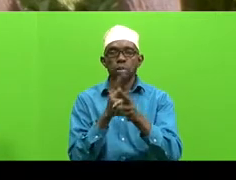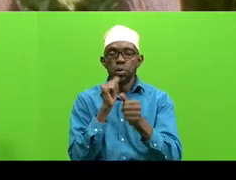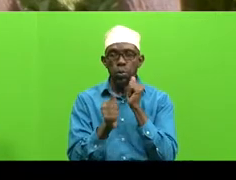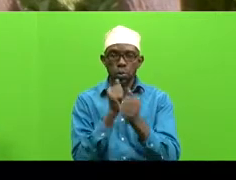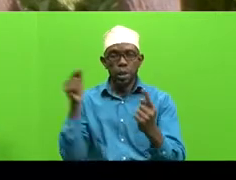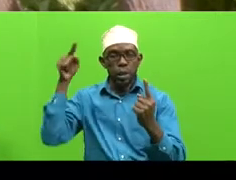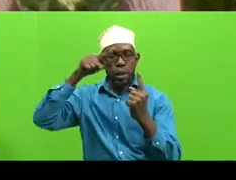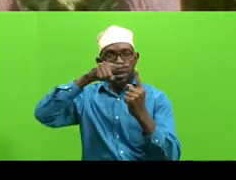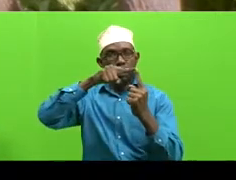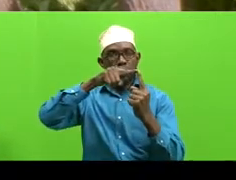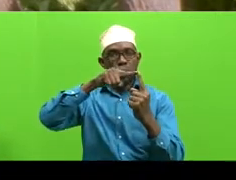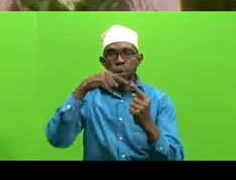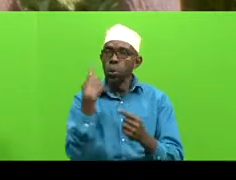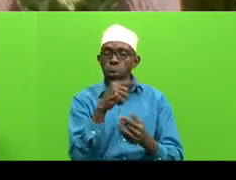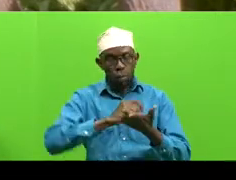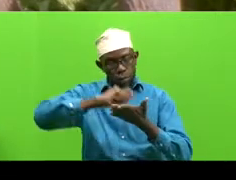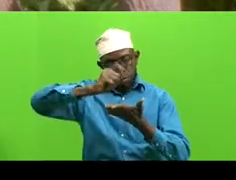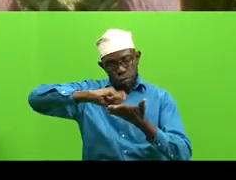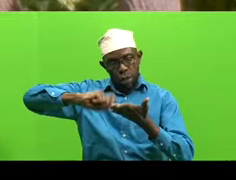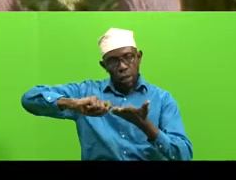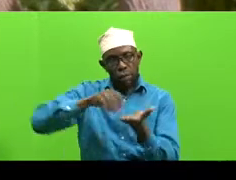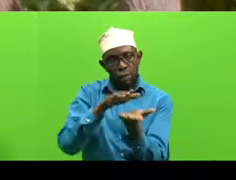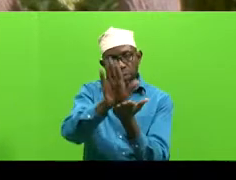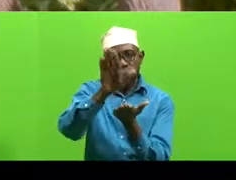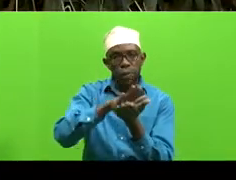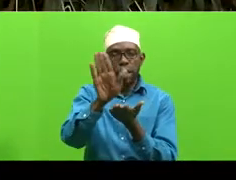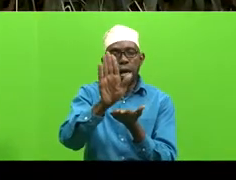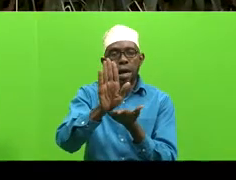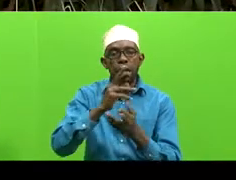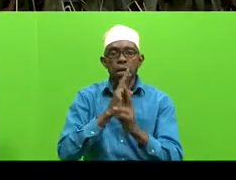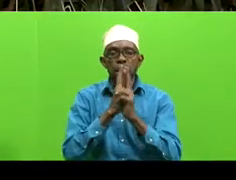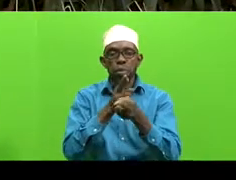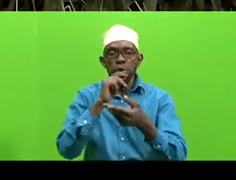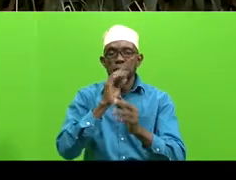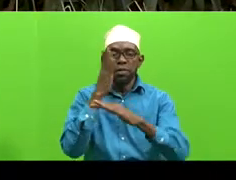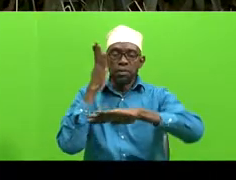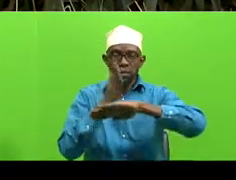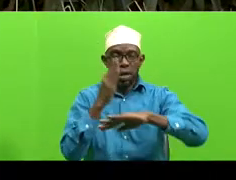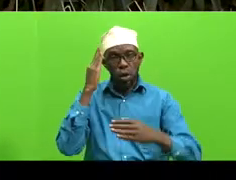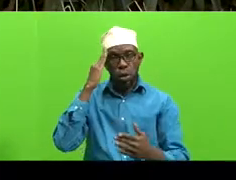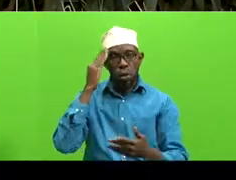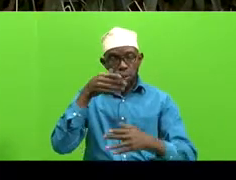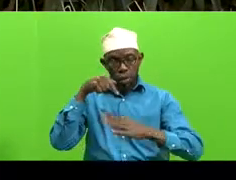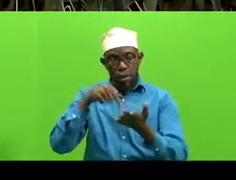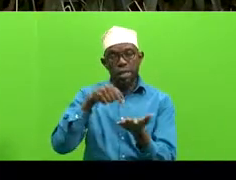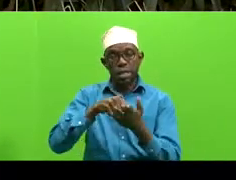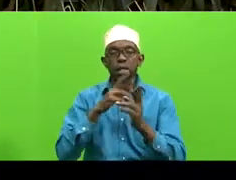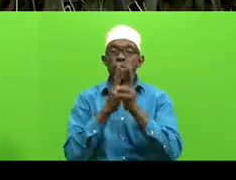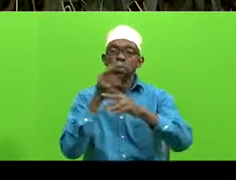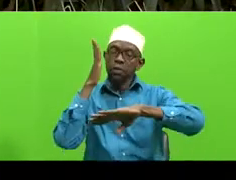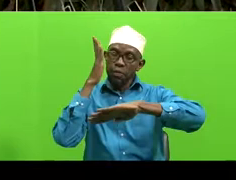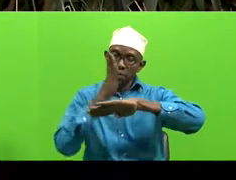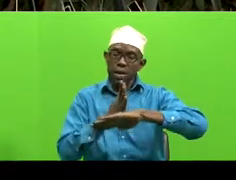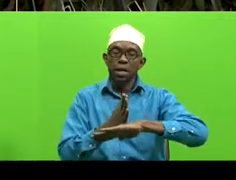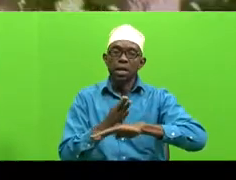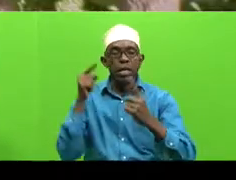lengo lake, na wale ambao wanaandika zile ama wanachapisha zile habari za uongo, baadhi yao hujua ni za uongo. Kwa hivyo wanakuwa na kusudi